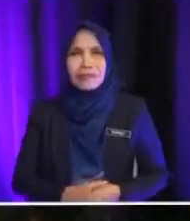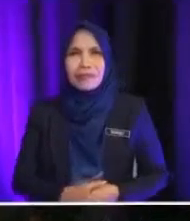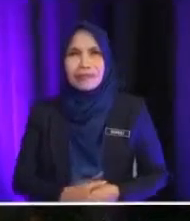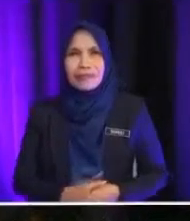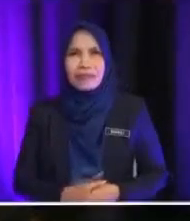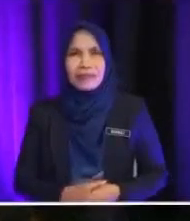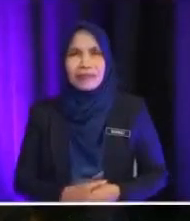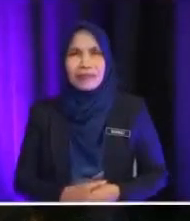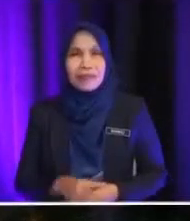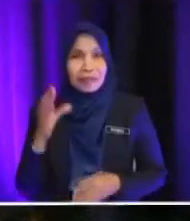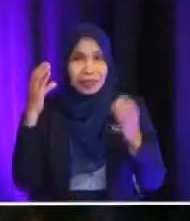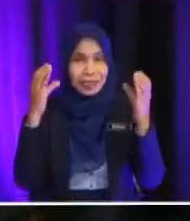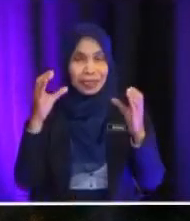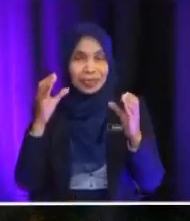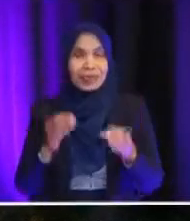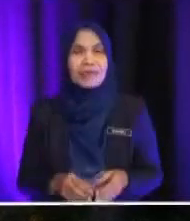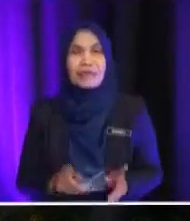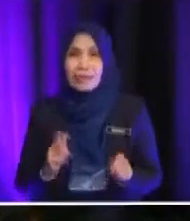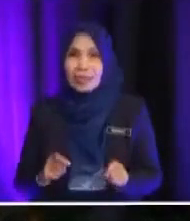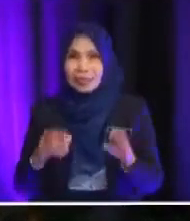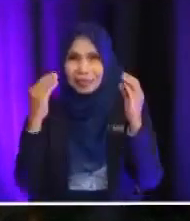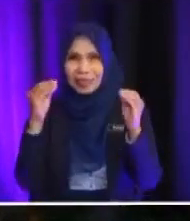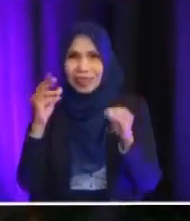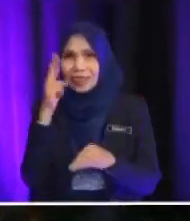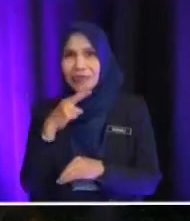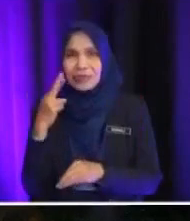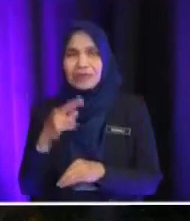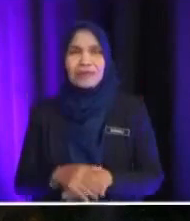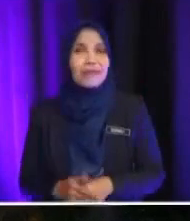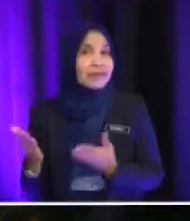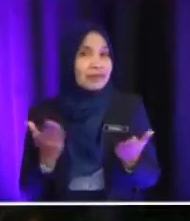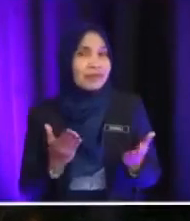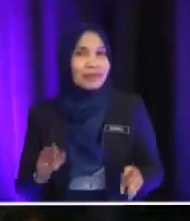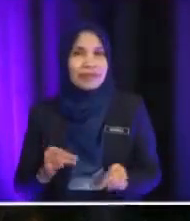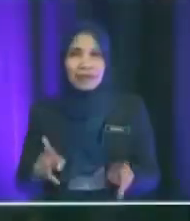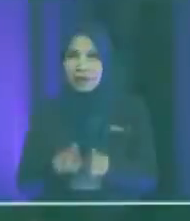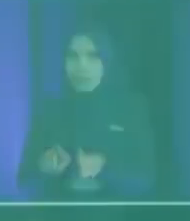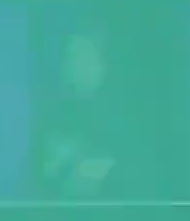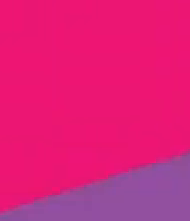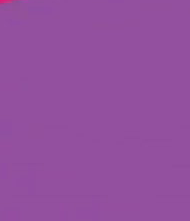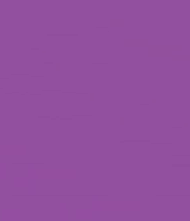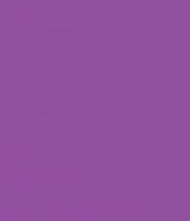tu cikgu kena ajar Ria lah. Boleh. Jom. Jom kita masak sama-sama. Jom cikgu. Okey, jom.